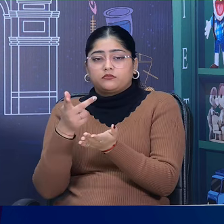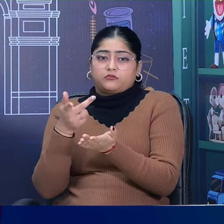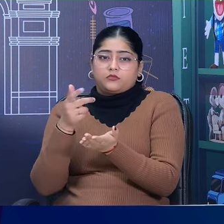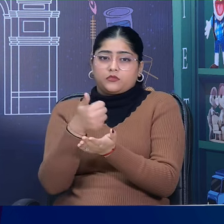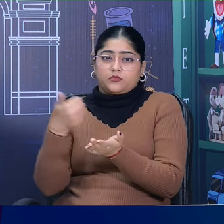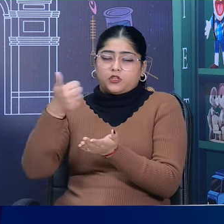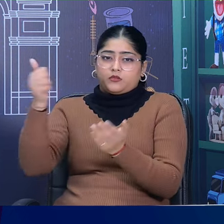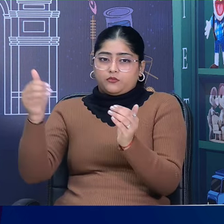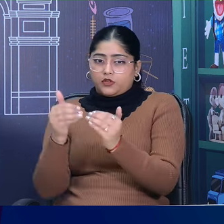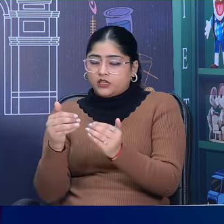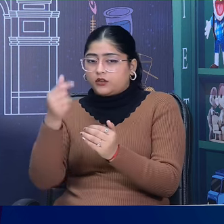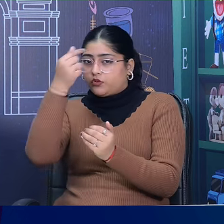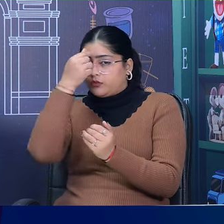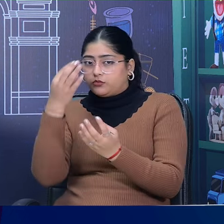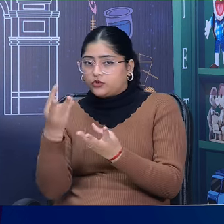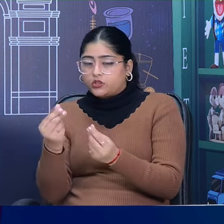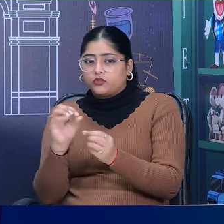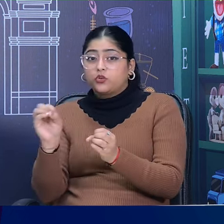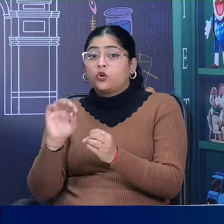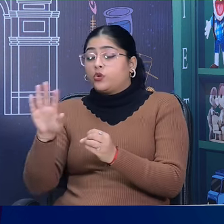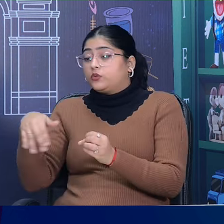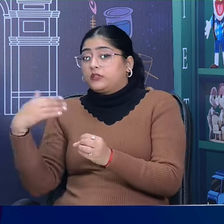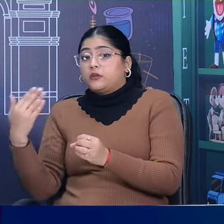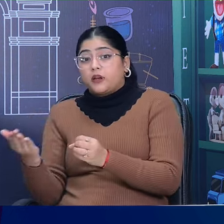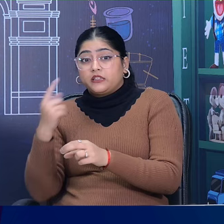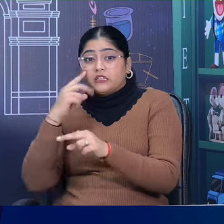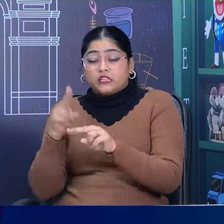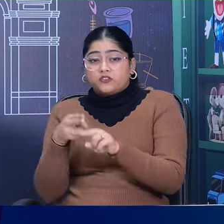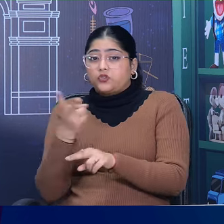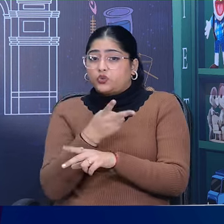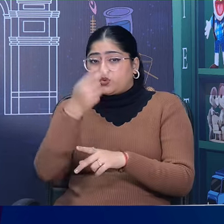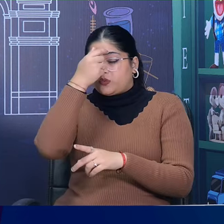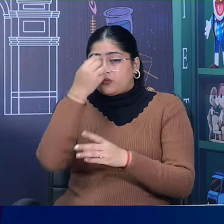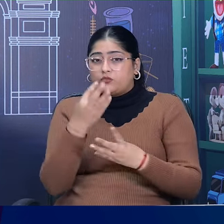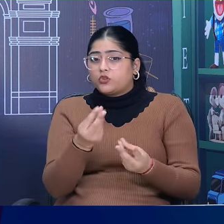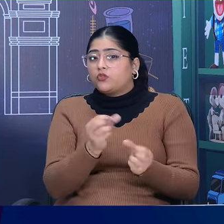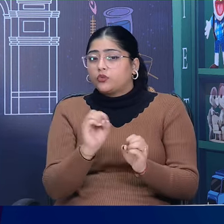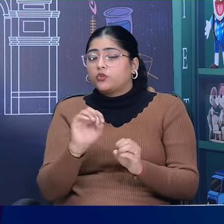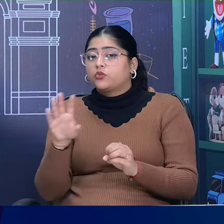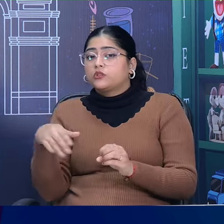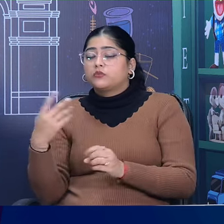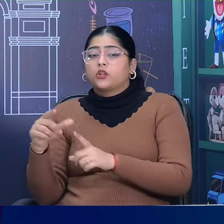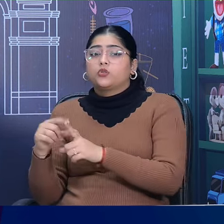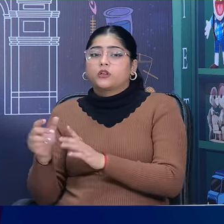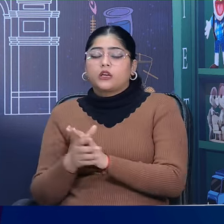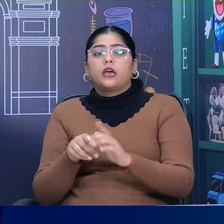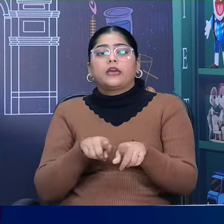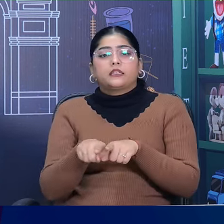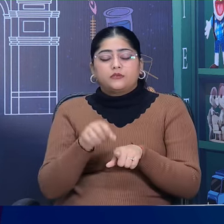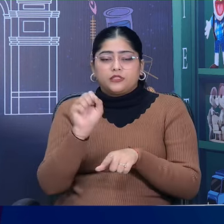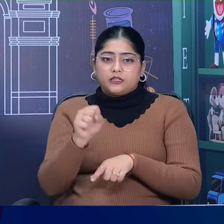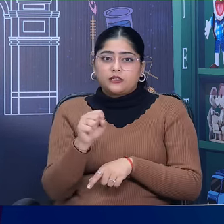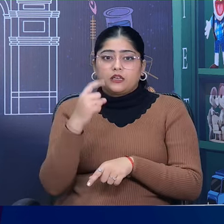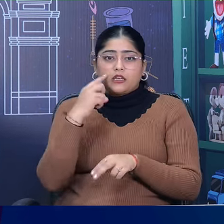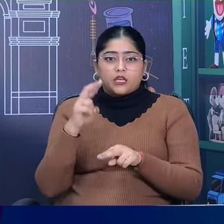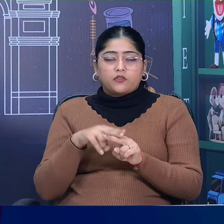तो वो किस व्यक्ति को कंसल्ट करेगा देखिए सबसे पहले लेवल पे तो वो सेक्रेटरी को रिटर्न कंप्लेंट दे सकता है अगर सेक्रेटरी को कोई रिटर्न कंप्लेंट दी जाती